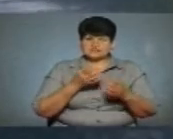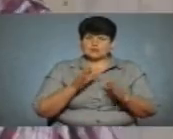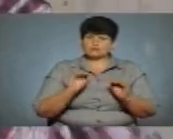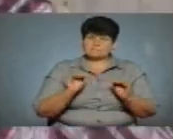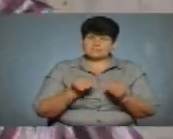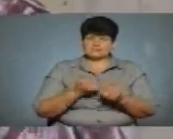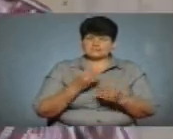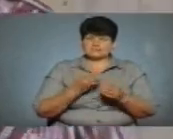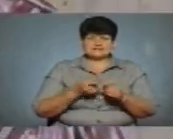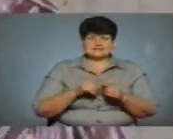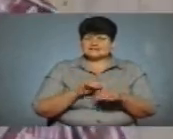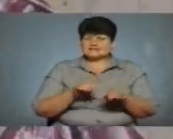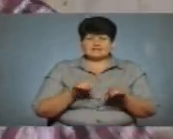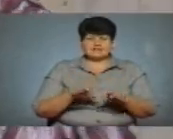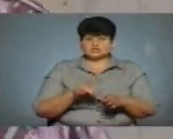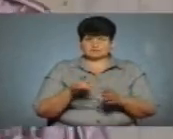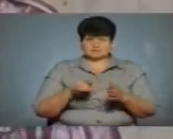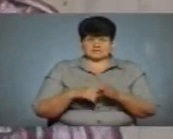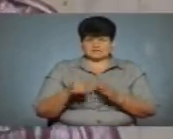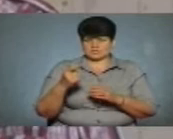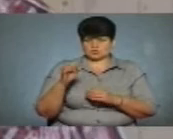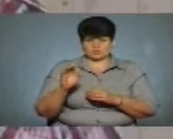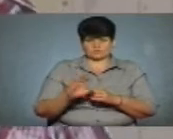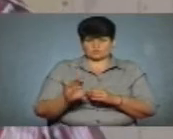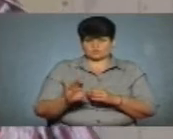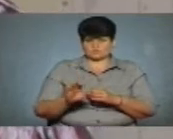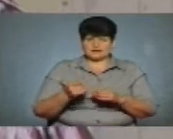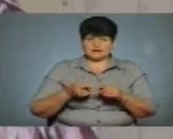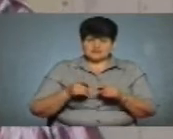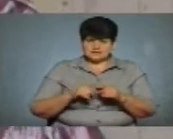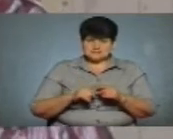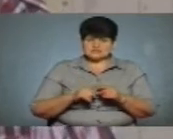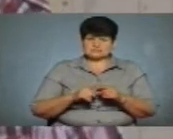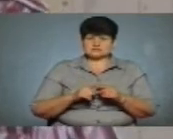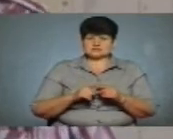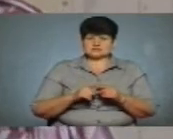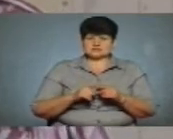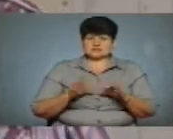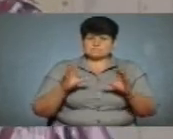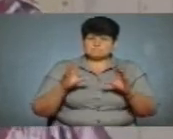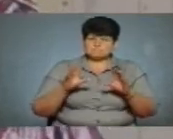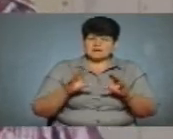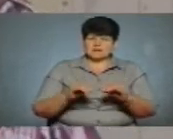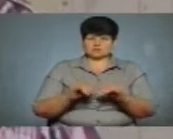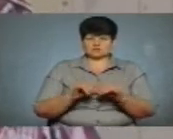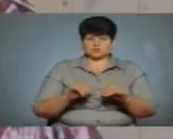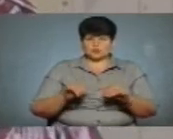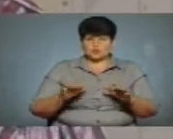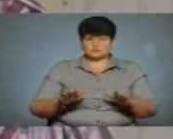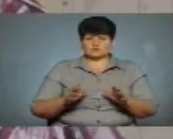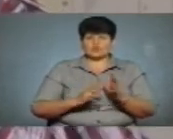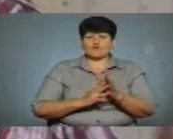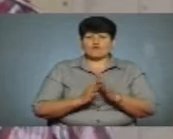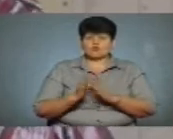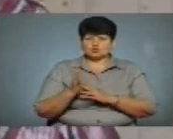менше. Це не вирішить питання 100%, але це суттєво приглушить розвиток цих синьо-зелених